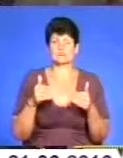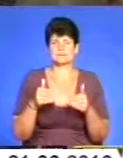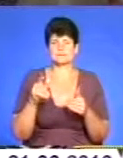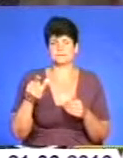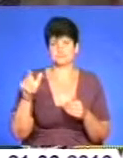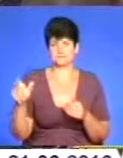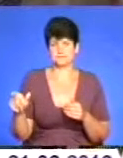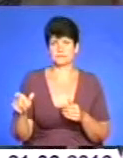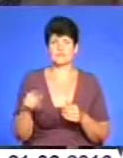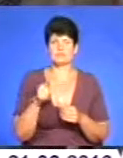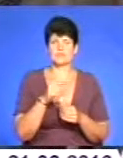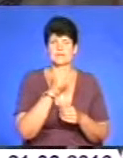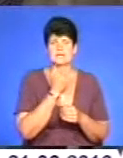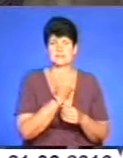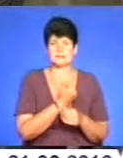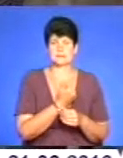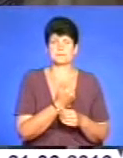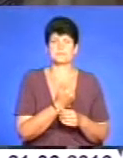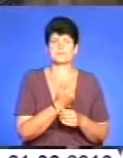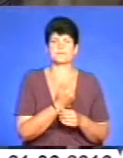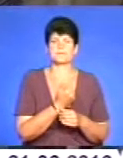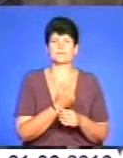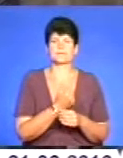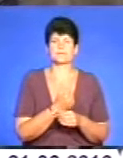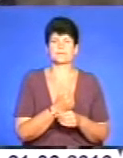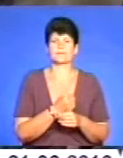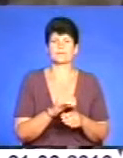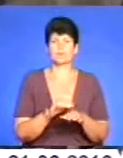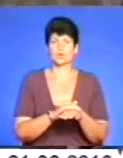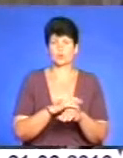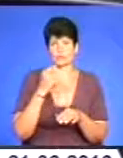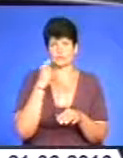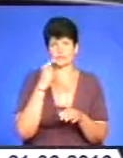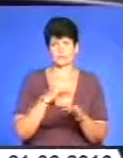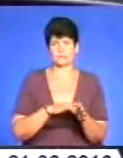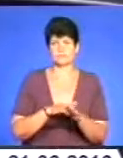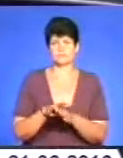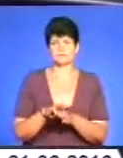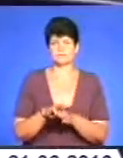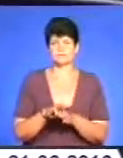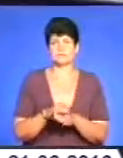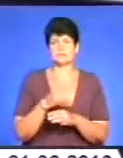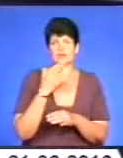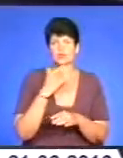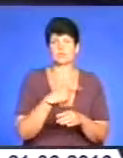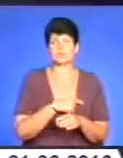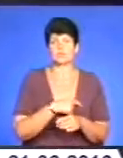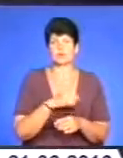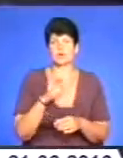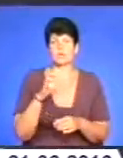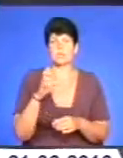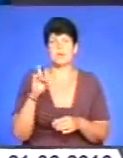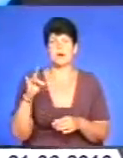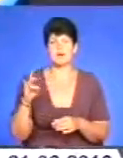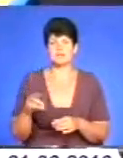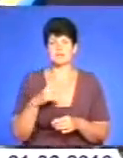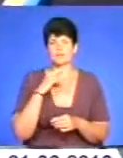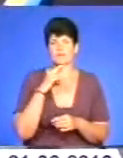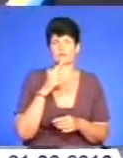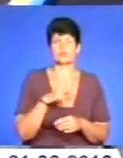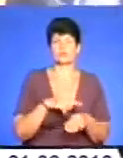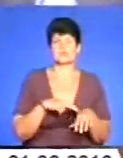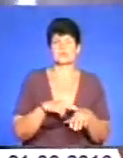як голова селищної ради, гарантувати про те, що все те, що буде від нас, ми постараємося вам повністю виконати.